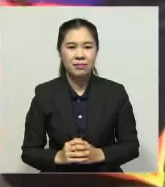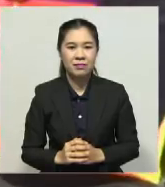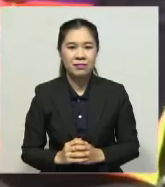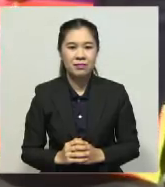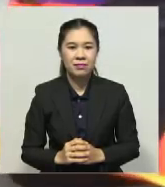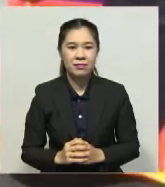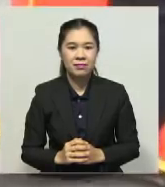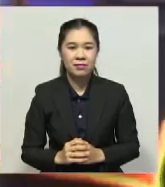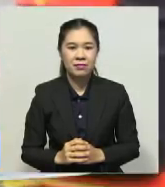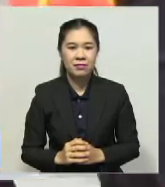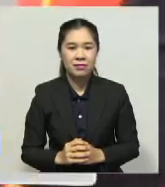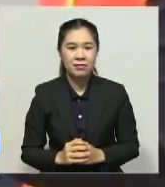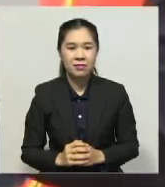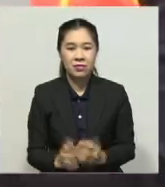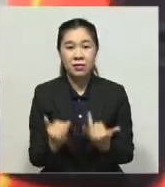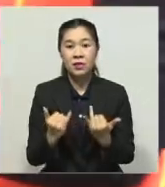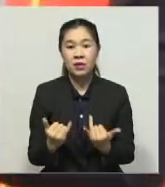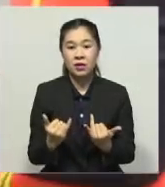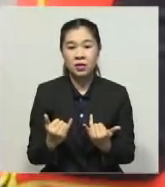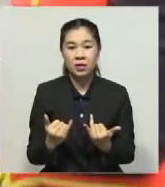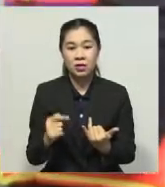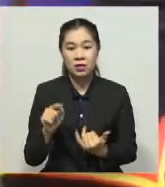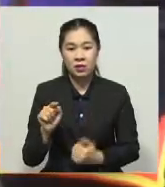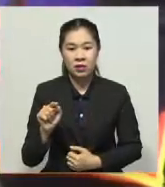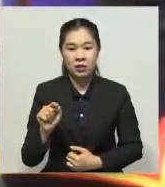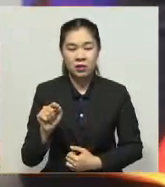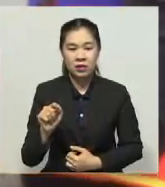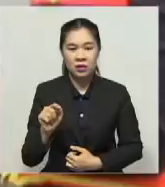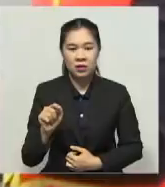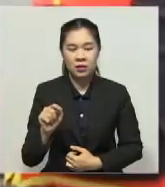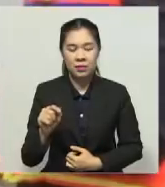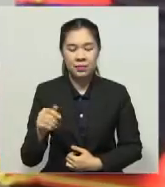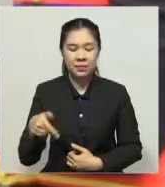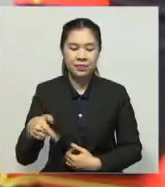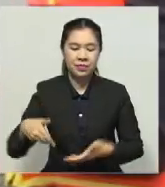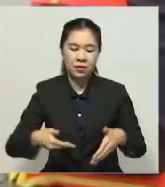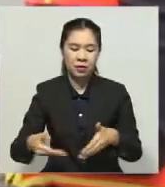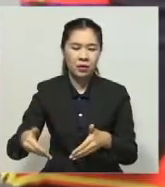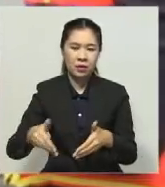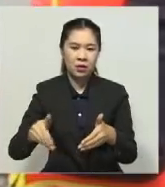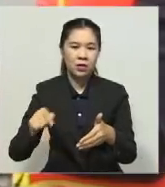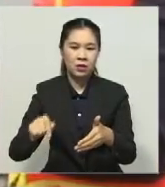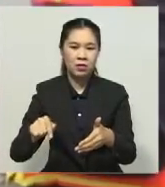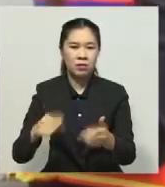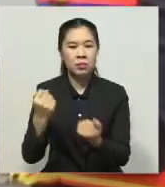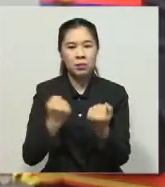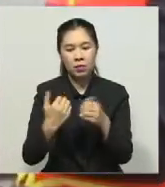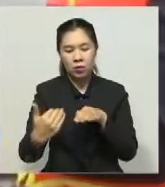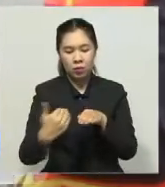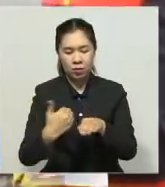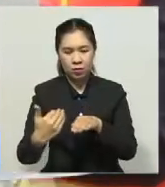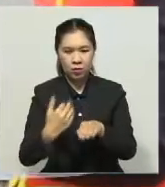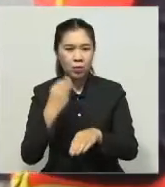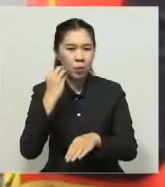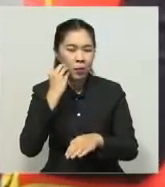พื้นที่ตรงนี้ก็เป็นพื้นที่ของหมู่เป็นพื้นที่ห้วยบางบาดอะครับแต่ก็จะเป็นถนนทางเข้าของหมู่บ้านเทพมีชัย